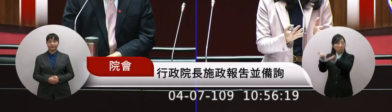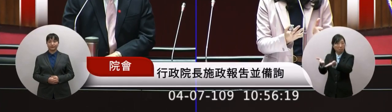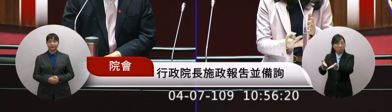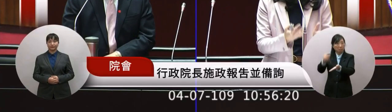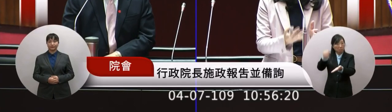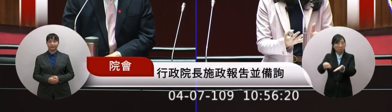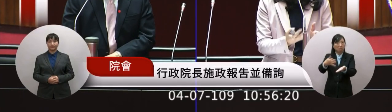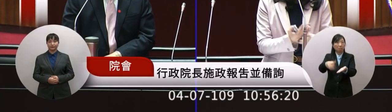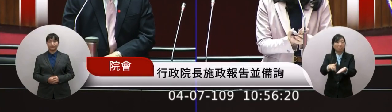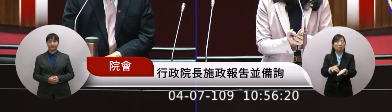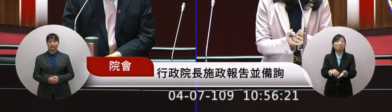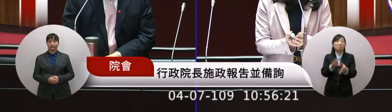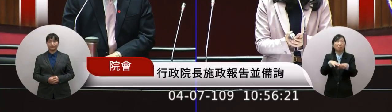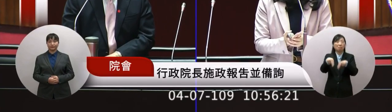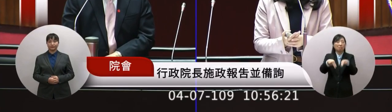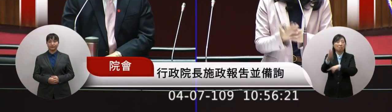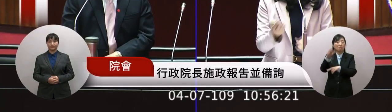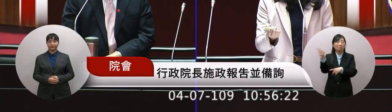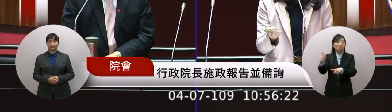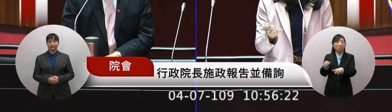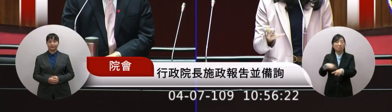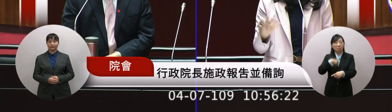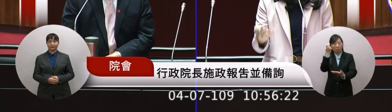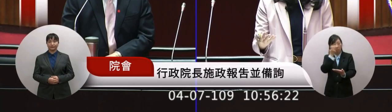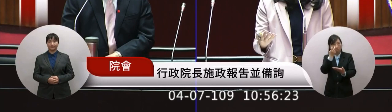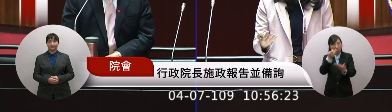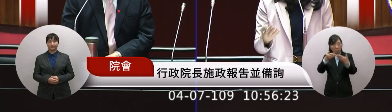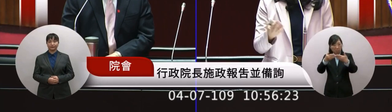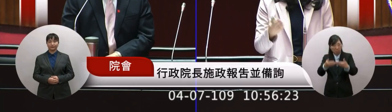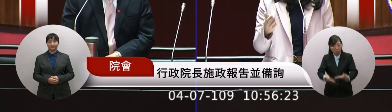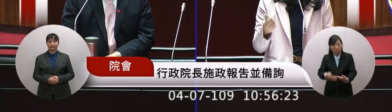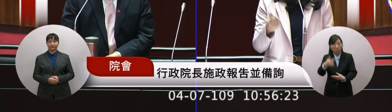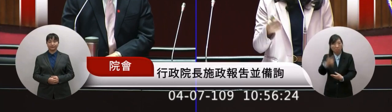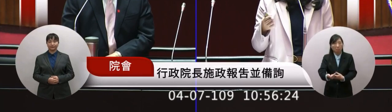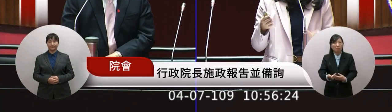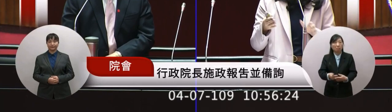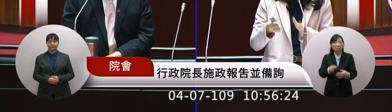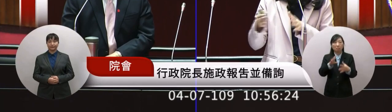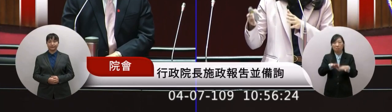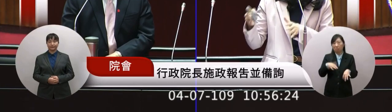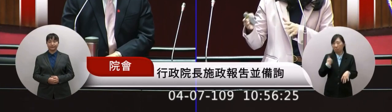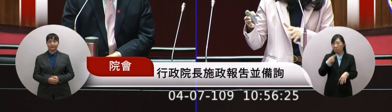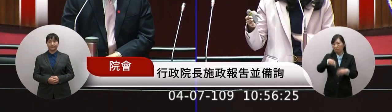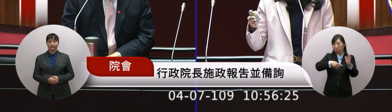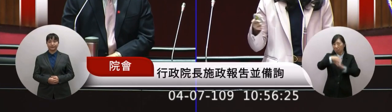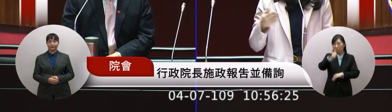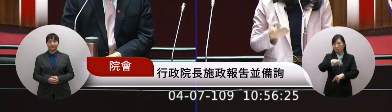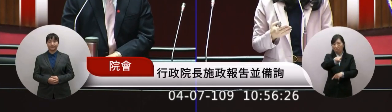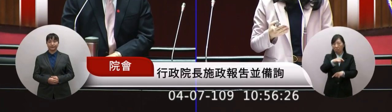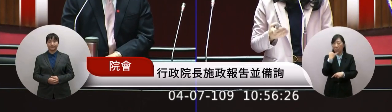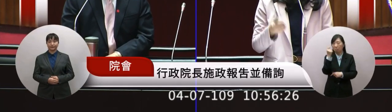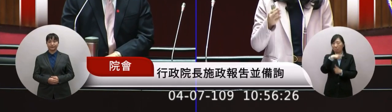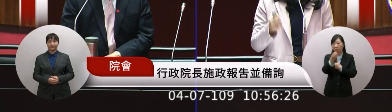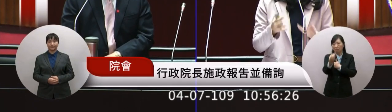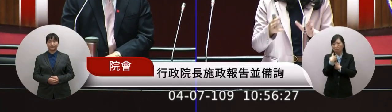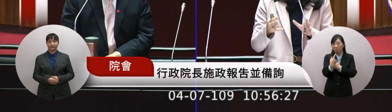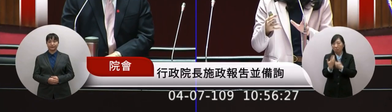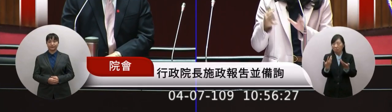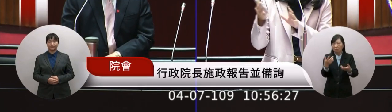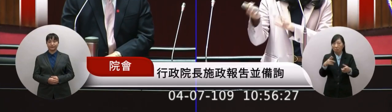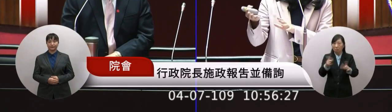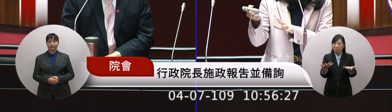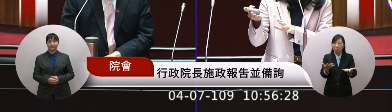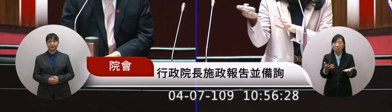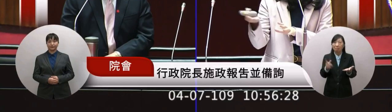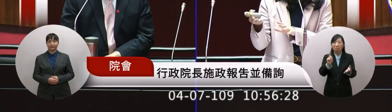定的这个速度上来讲，可能有一点慢。那不知道院长对于这件事情，你们是不是有一个大概的进度可以告诉我们说，什么时